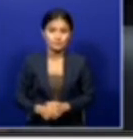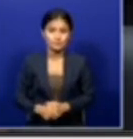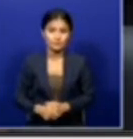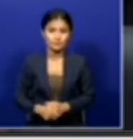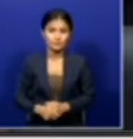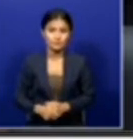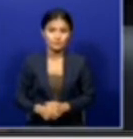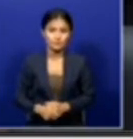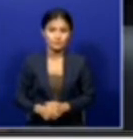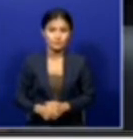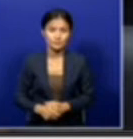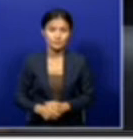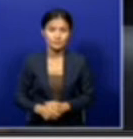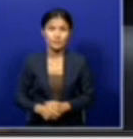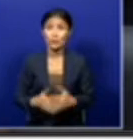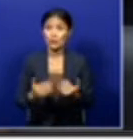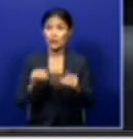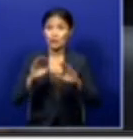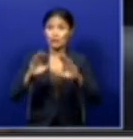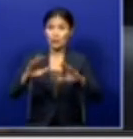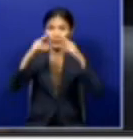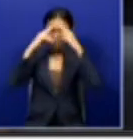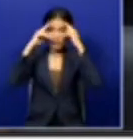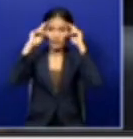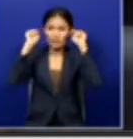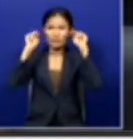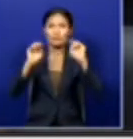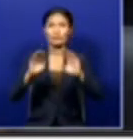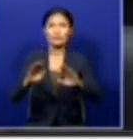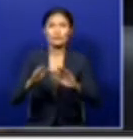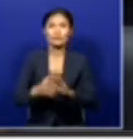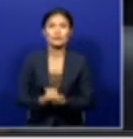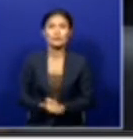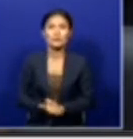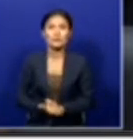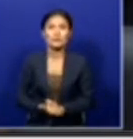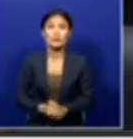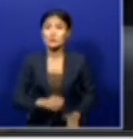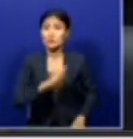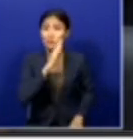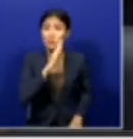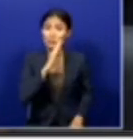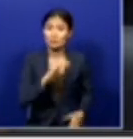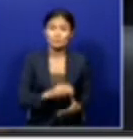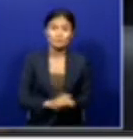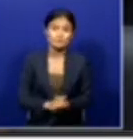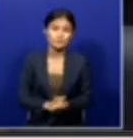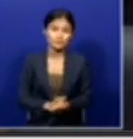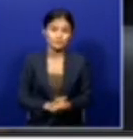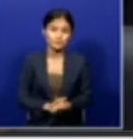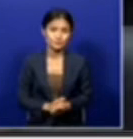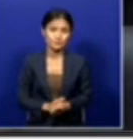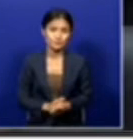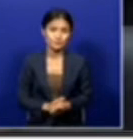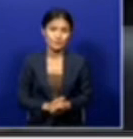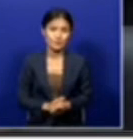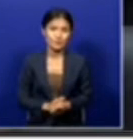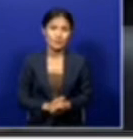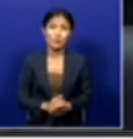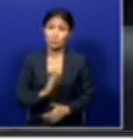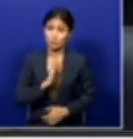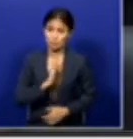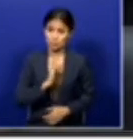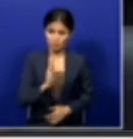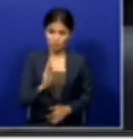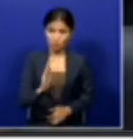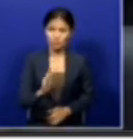เชิญครับ ผมอยากจะฝากถึงท่านนายกรัฐมนตรีถ้าท่านมีความจริงใจนะครับและบริสุทธิ์ใจในการ